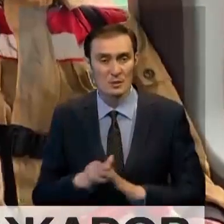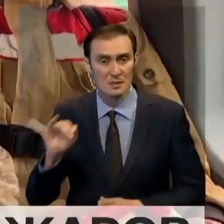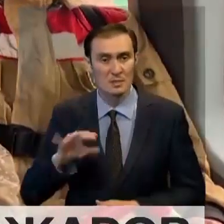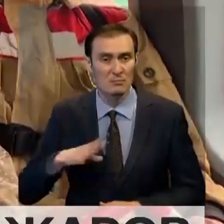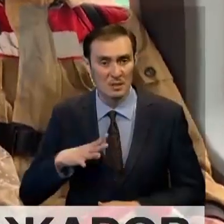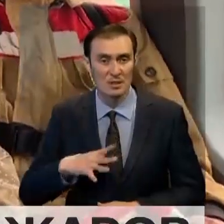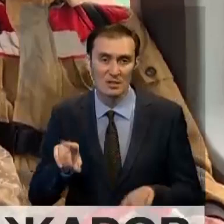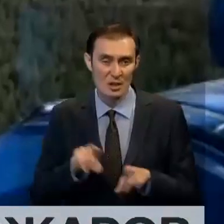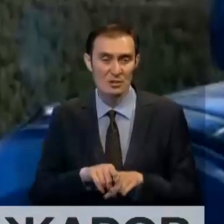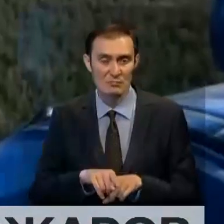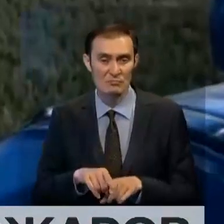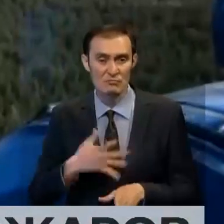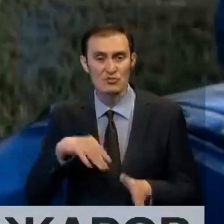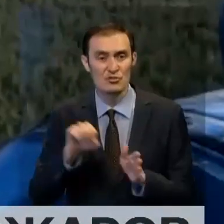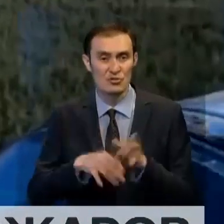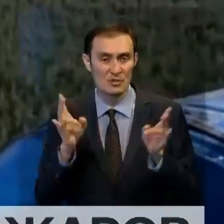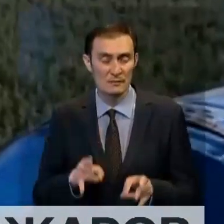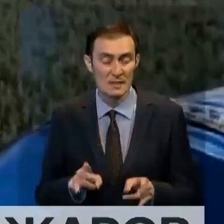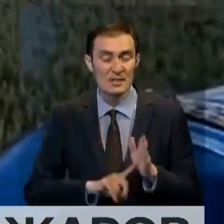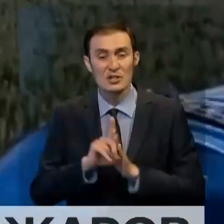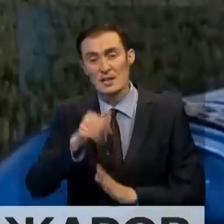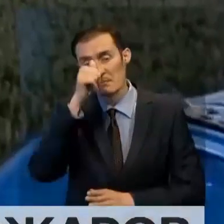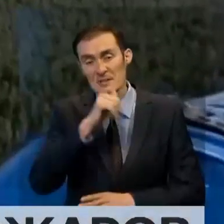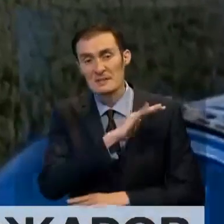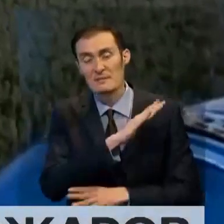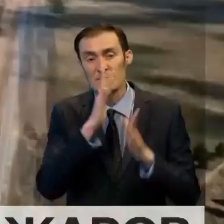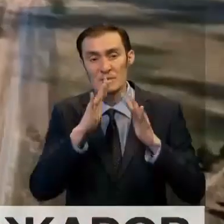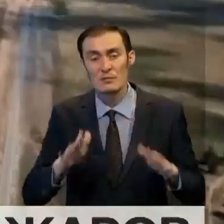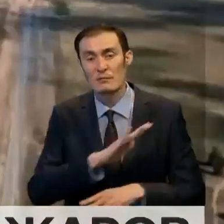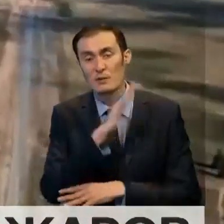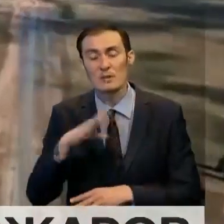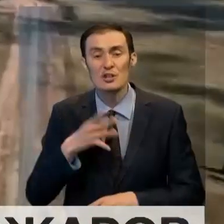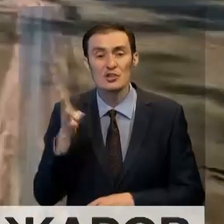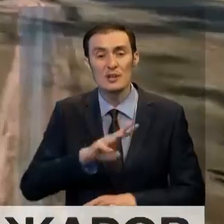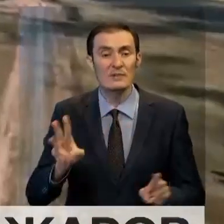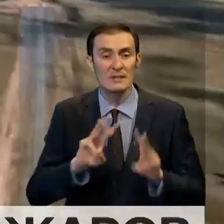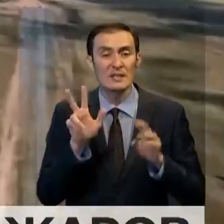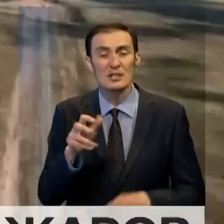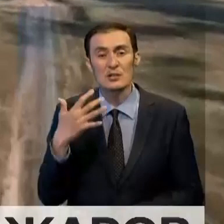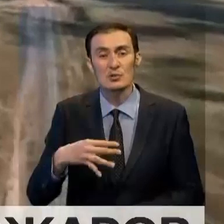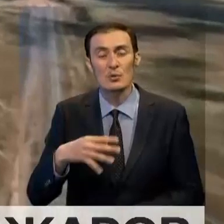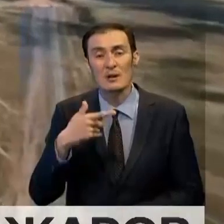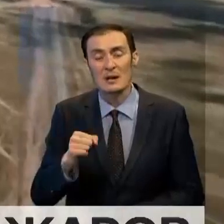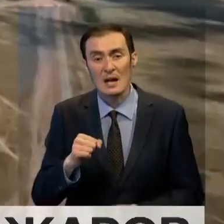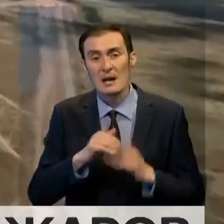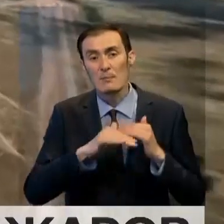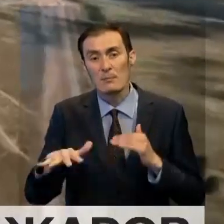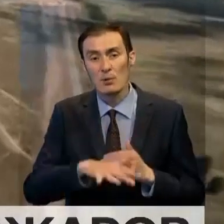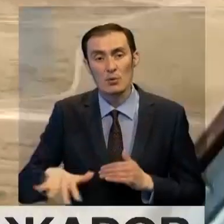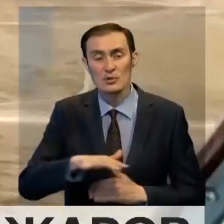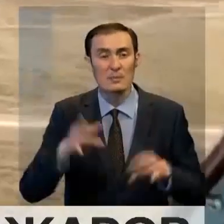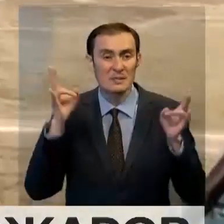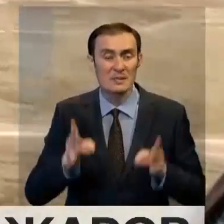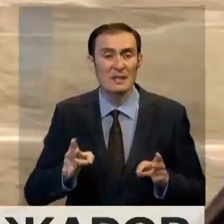даже жертвами. С начала месяца в Сосновом Бору случилось 4 возгорания. Более 340 гектаров лесной площади пострадало